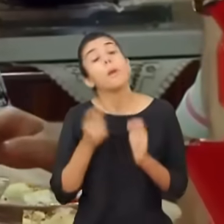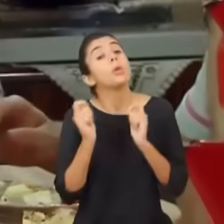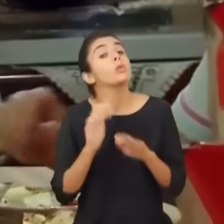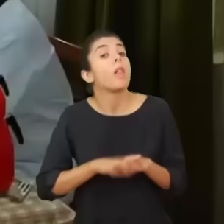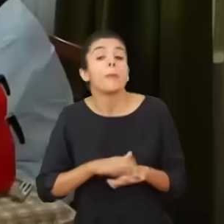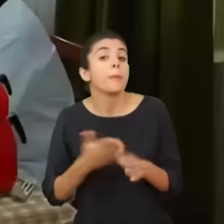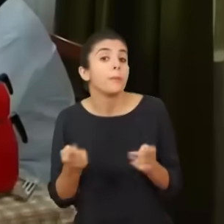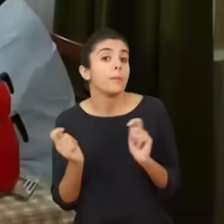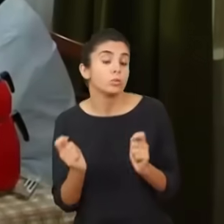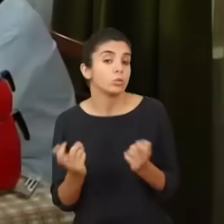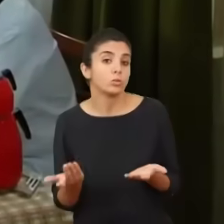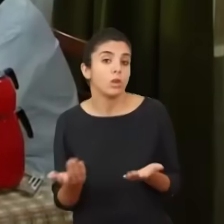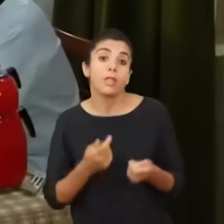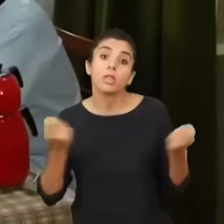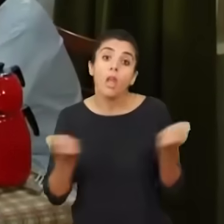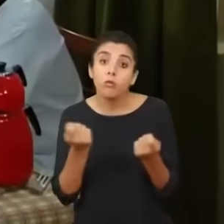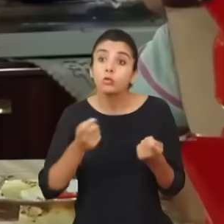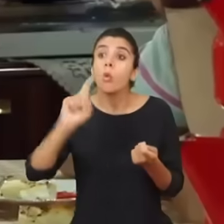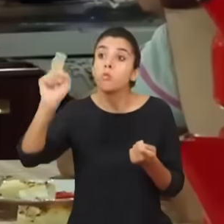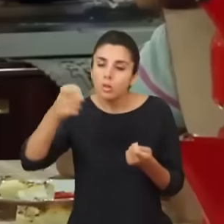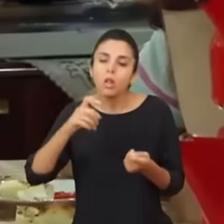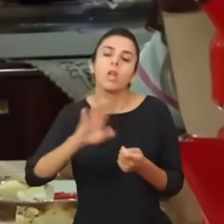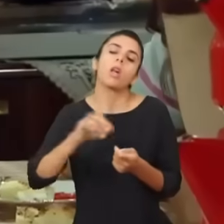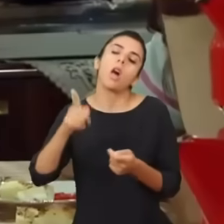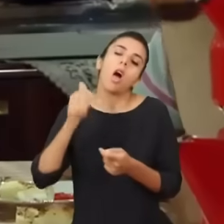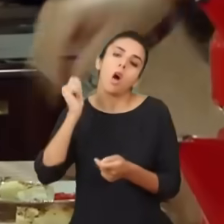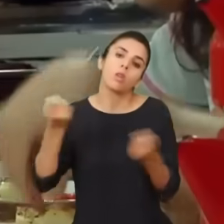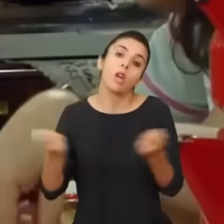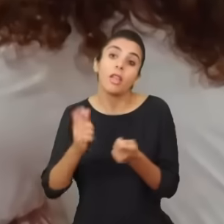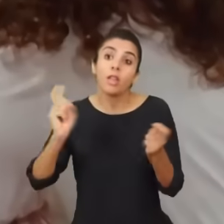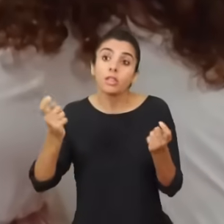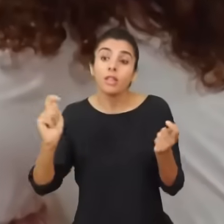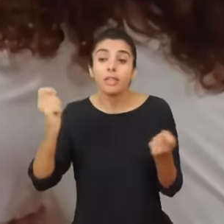ya. Aa. Davulcu bulana kadar her akşam siz yapacaksınız.